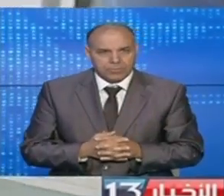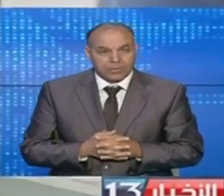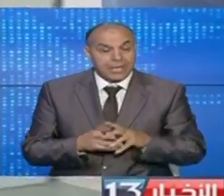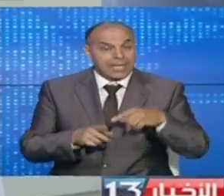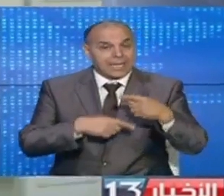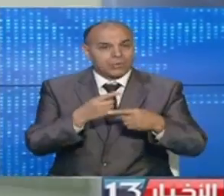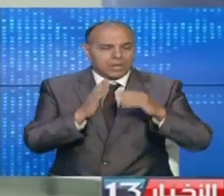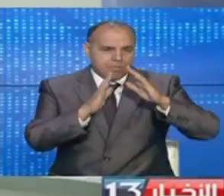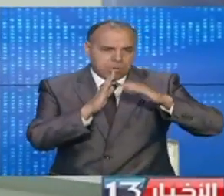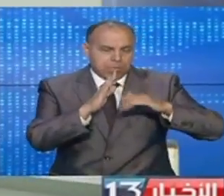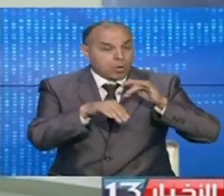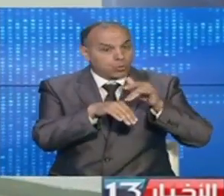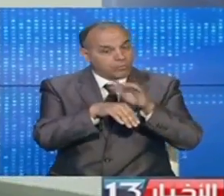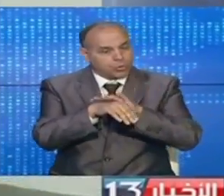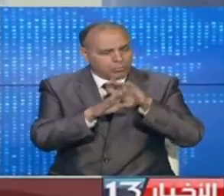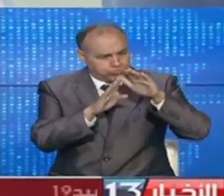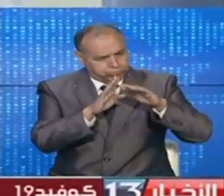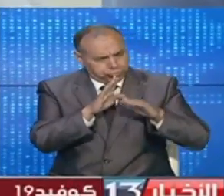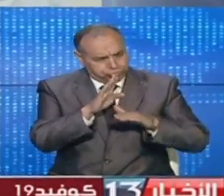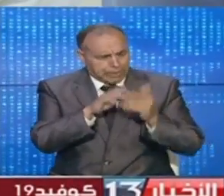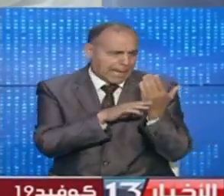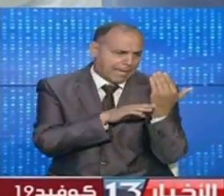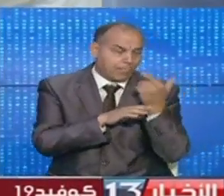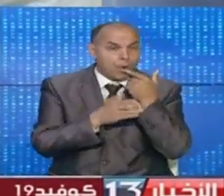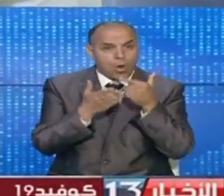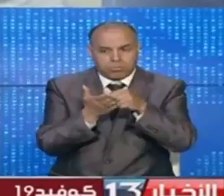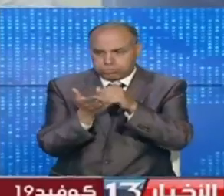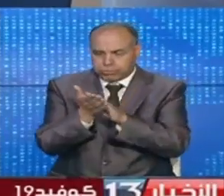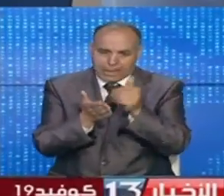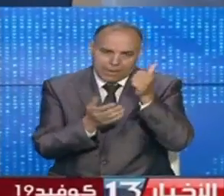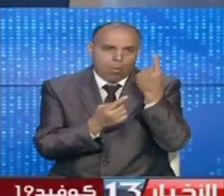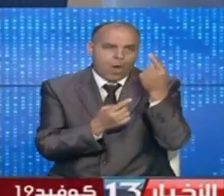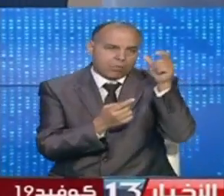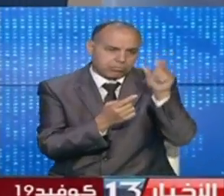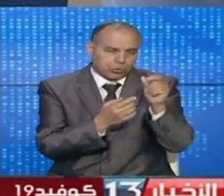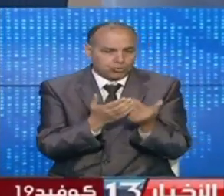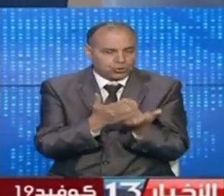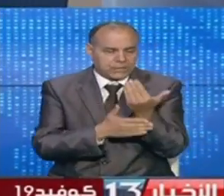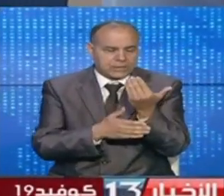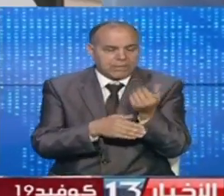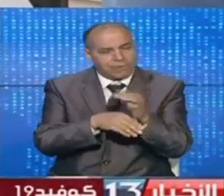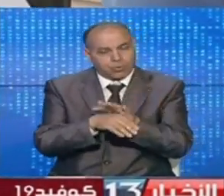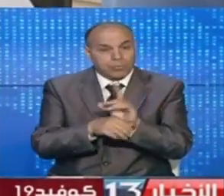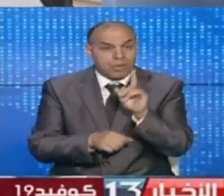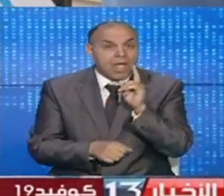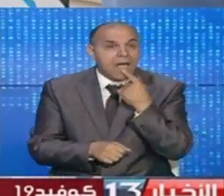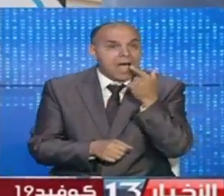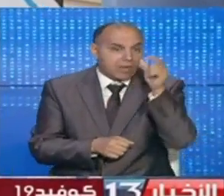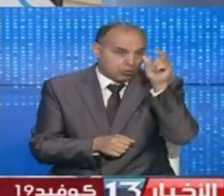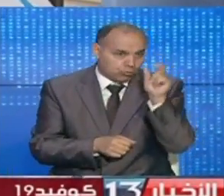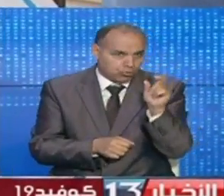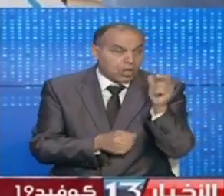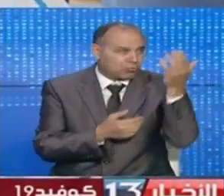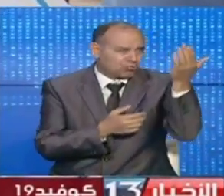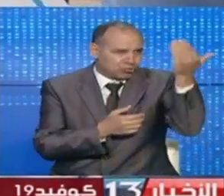يتواصل انخفاض عدد المصابين بفيروس كورونا منذ أيام، إذ سجلت أمس إصابة جديدة وحيدة بهذا الفيروس وهي حالة